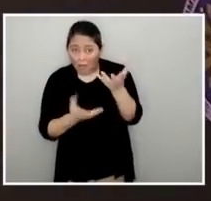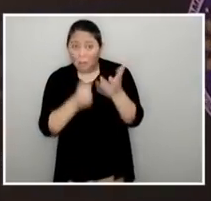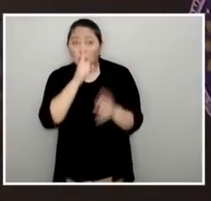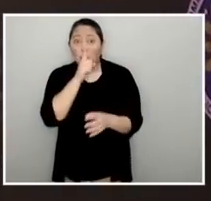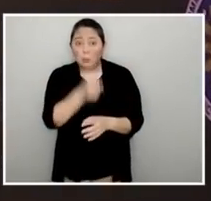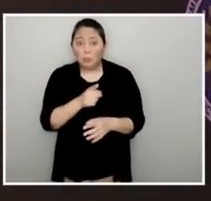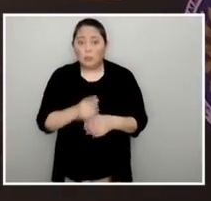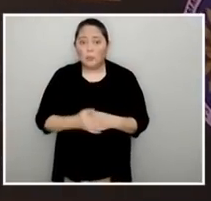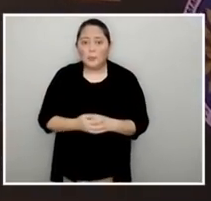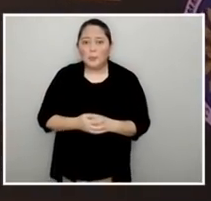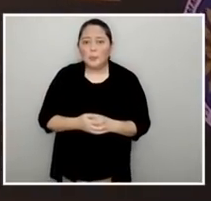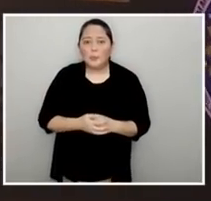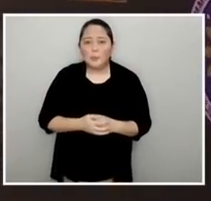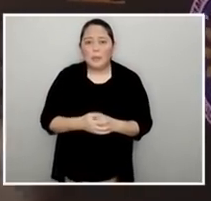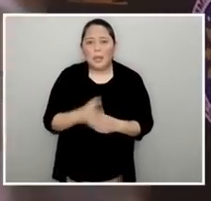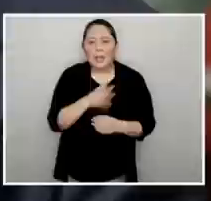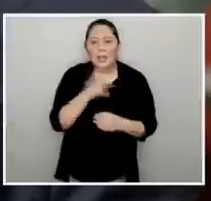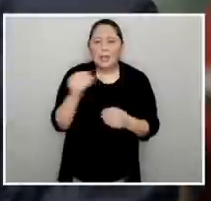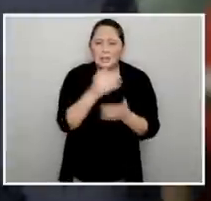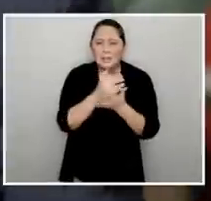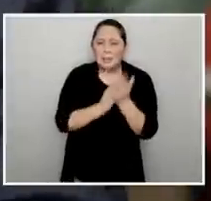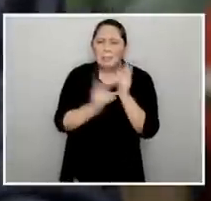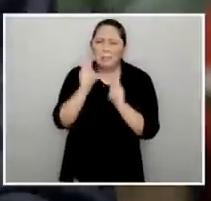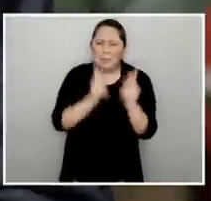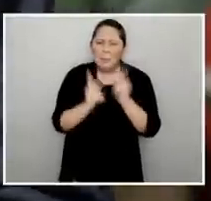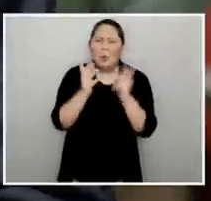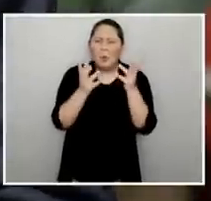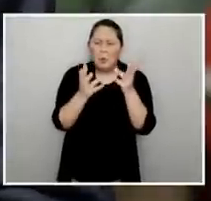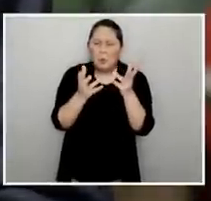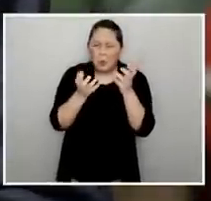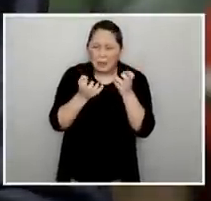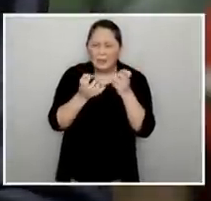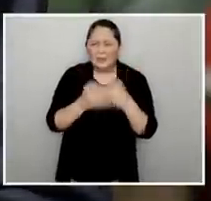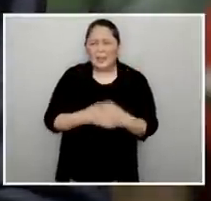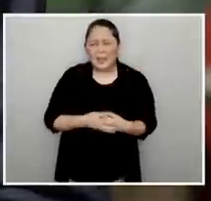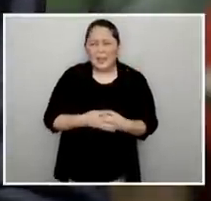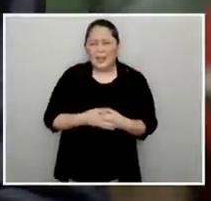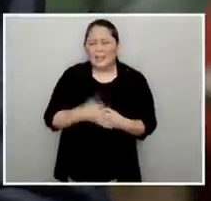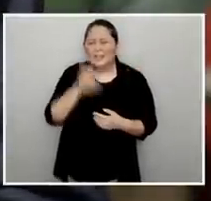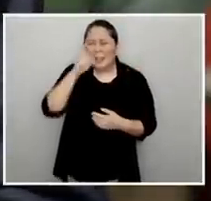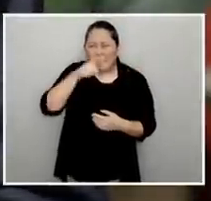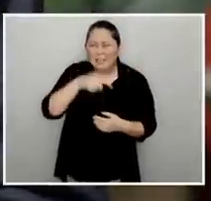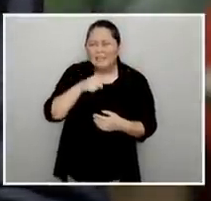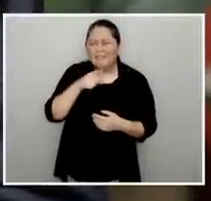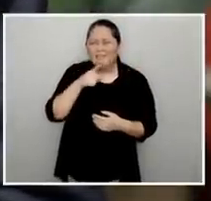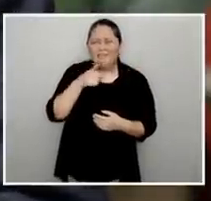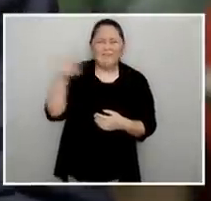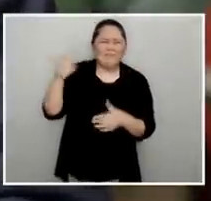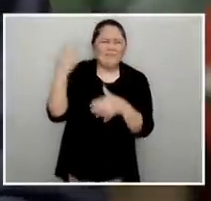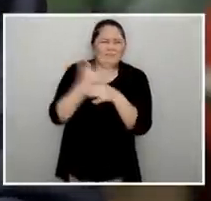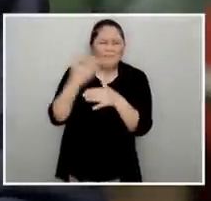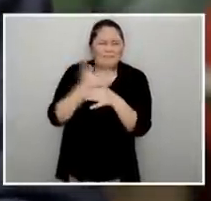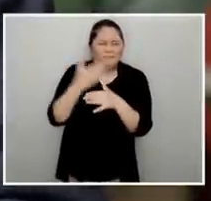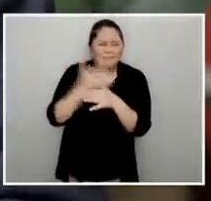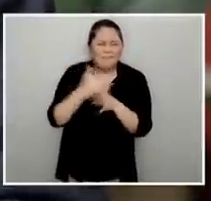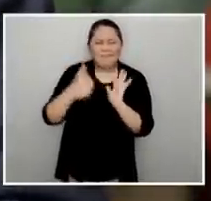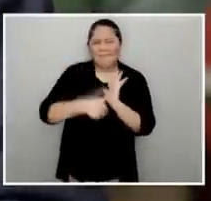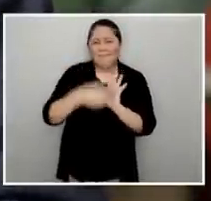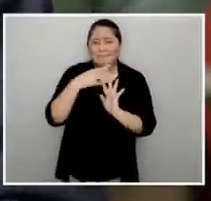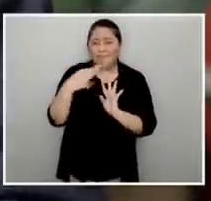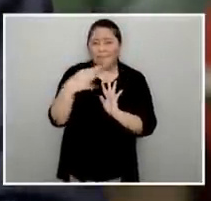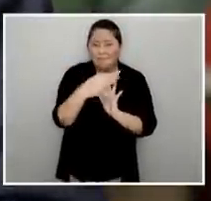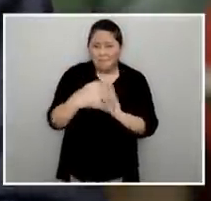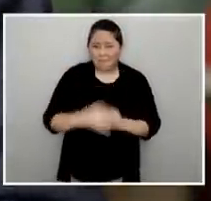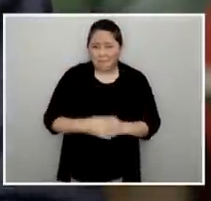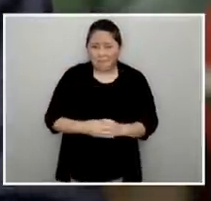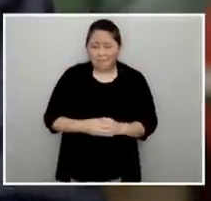ipadeklarang nuisance candidate sa COMELEC. Nuisance is what? Making mockery of the election process. I am a candidate of the